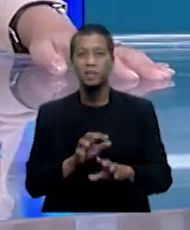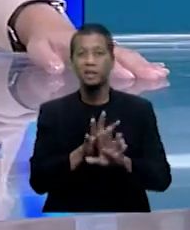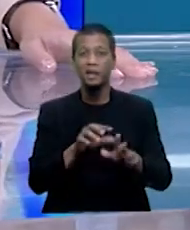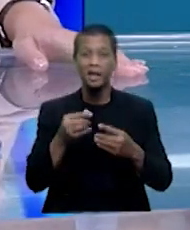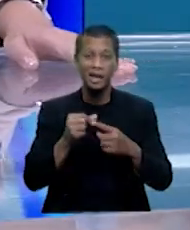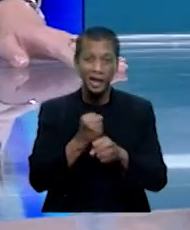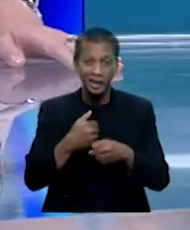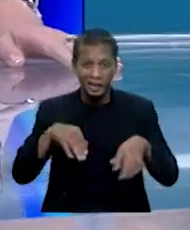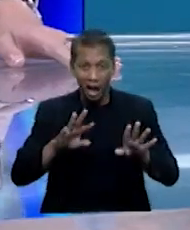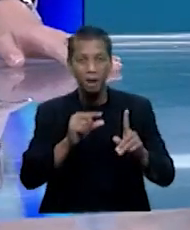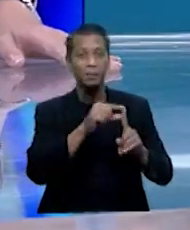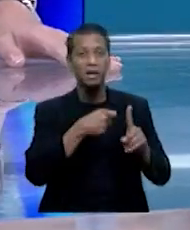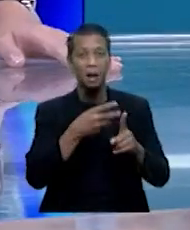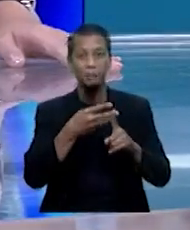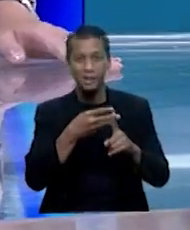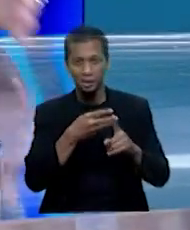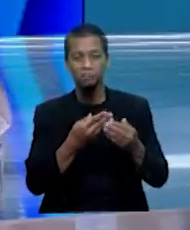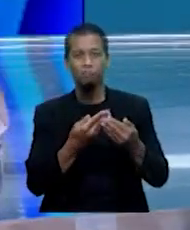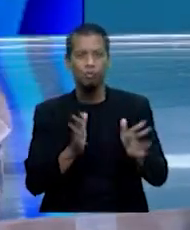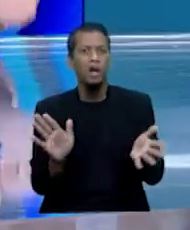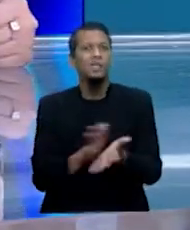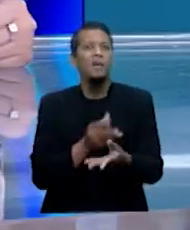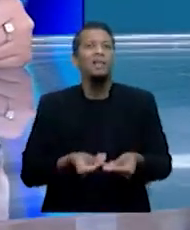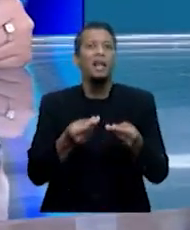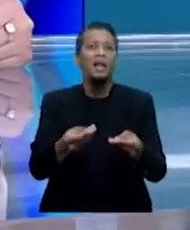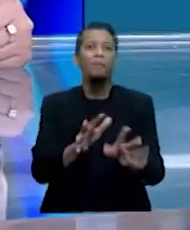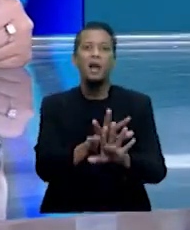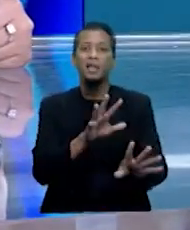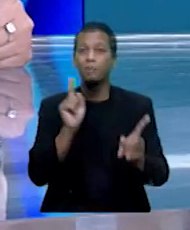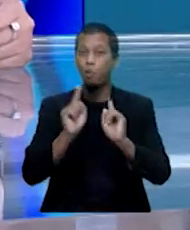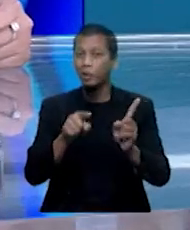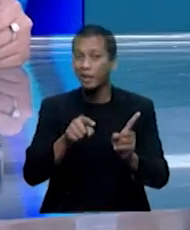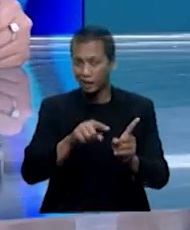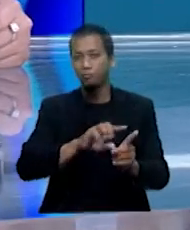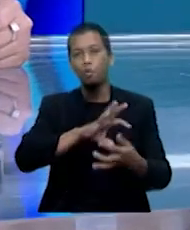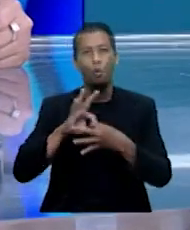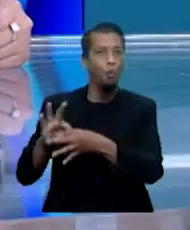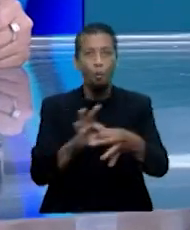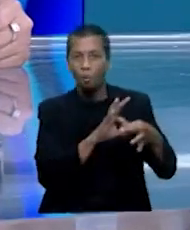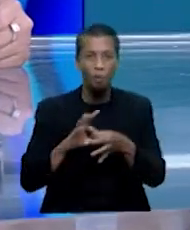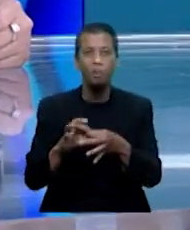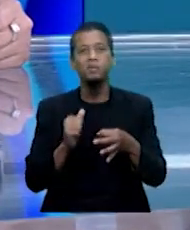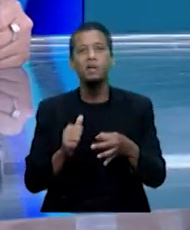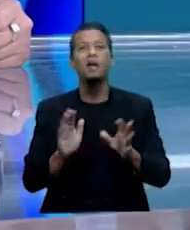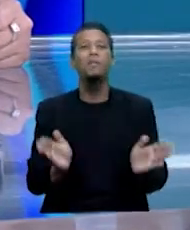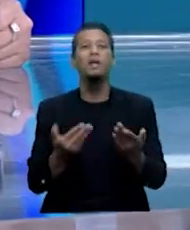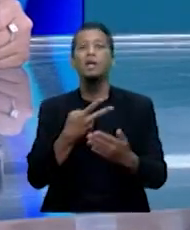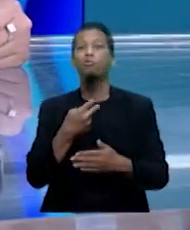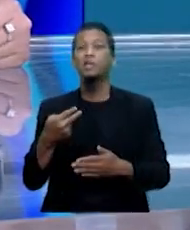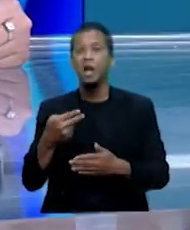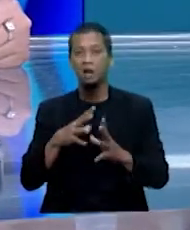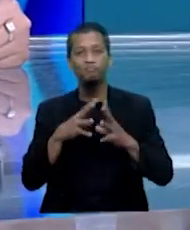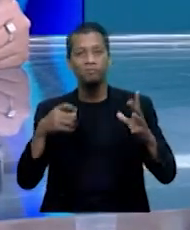Pemirsa, Partai Gerindra dan PKB membuka peluang bagi partai politik untuk bergabung membentuk koalisi besar bersama Koalisi Kebangkitan Indonesia Raya